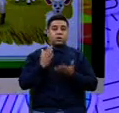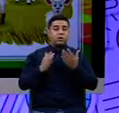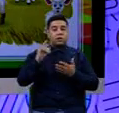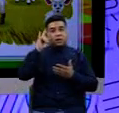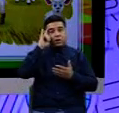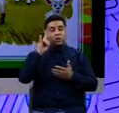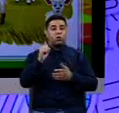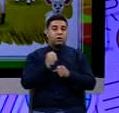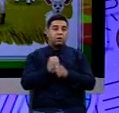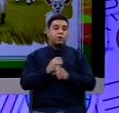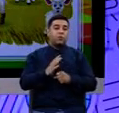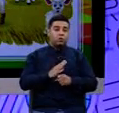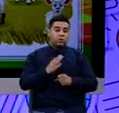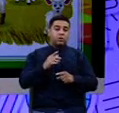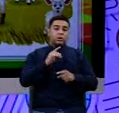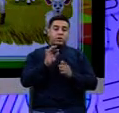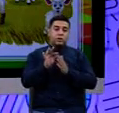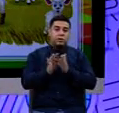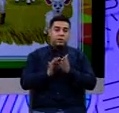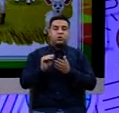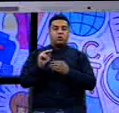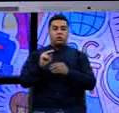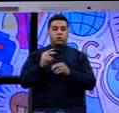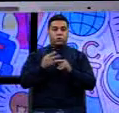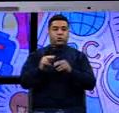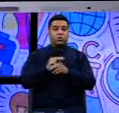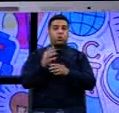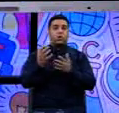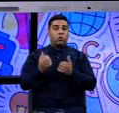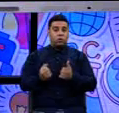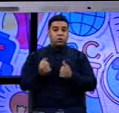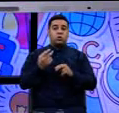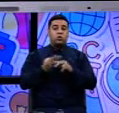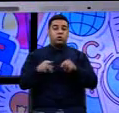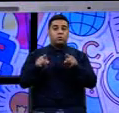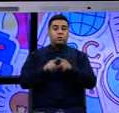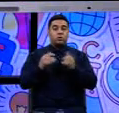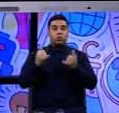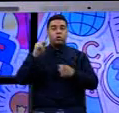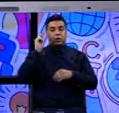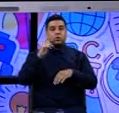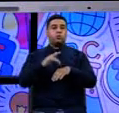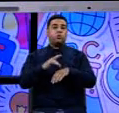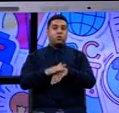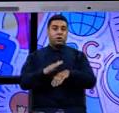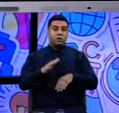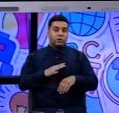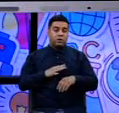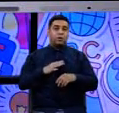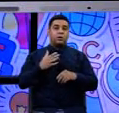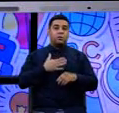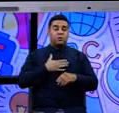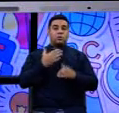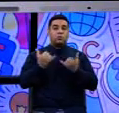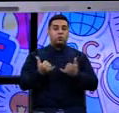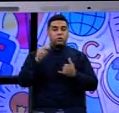xatolikka yo'l qo'ygan bo'lsangiz, darrov to'g'rilab oling. Mana aziz o'quvchilar, shuning bilan bugungi darsimiz ham o'z nihoyasiga yetdi.